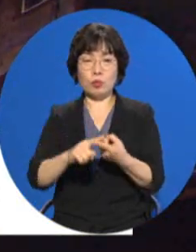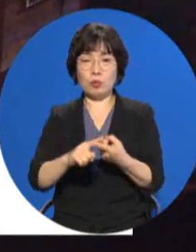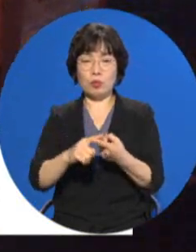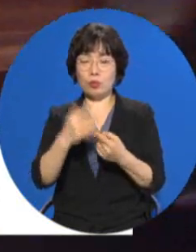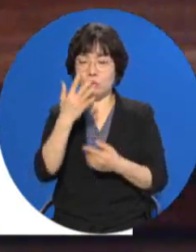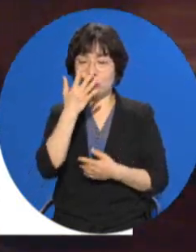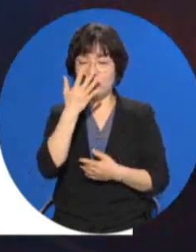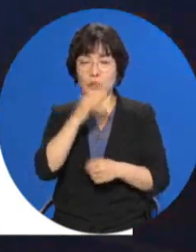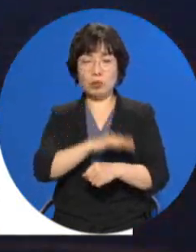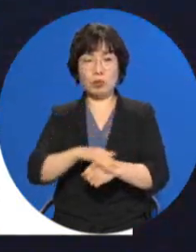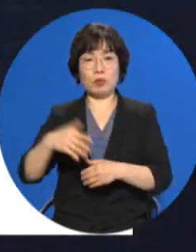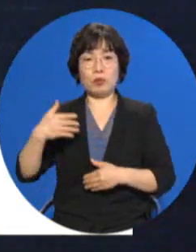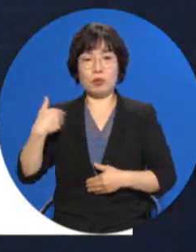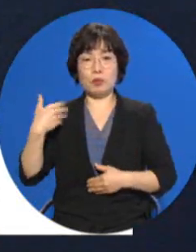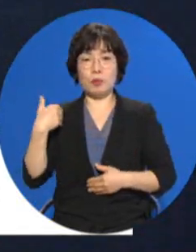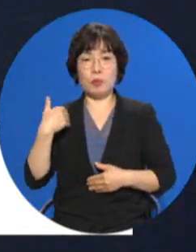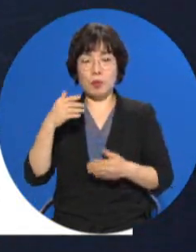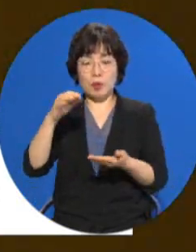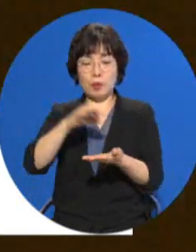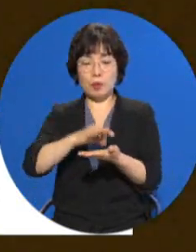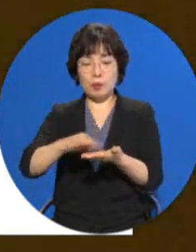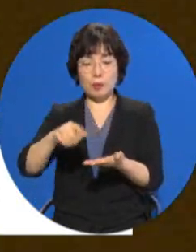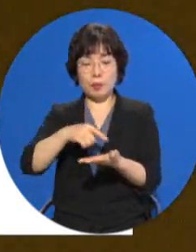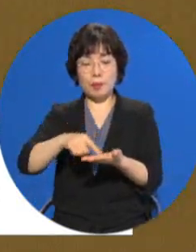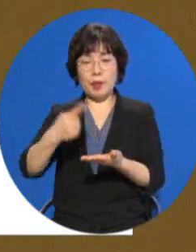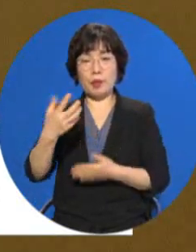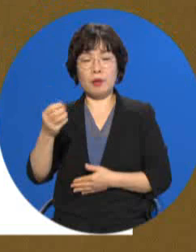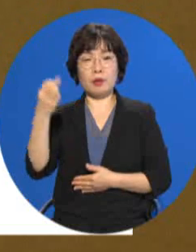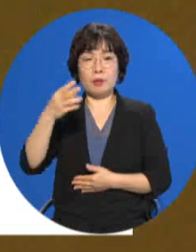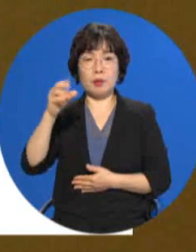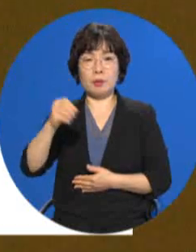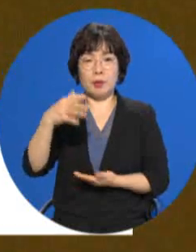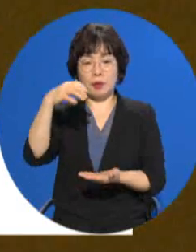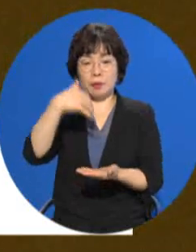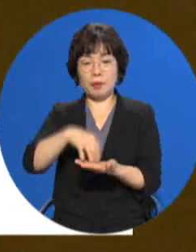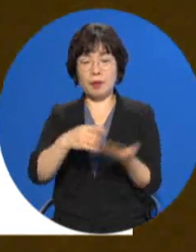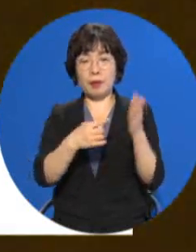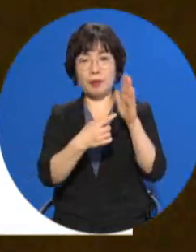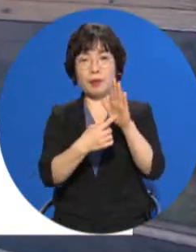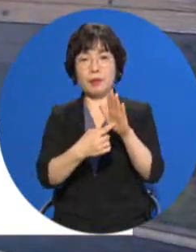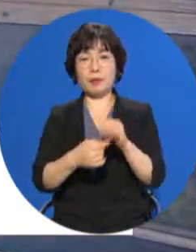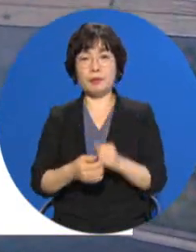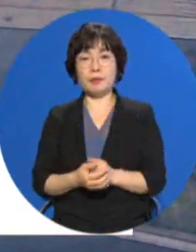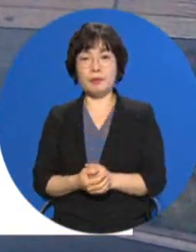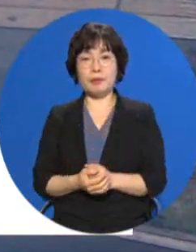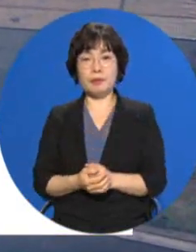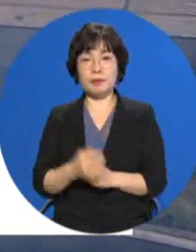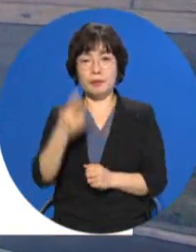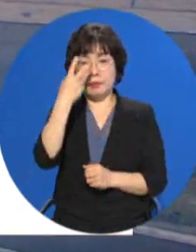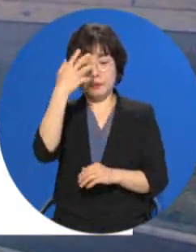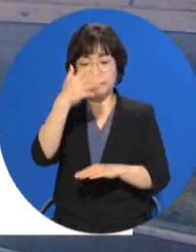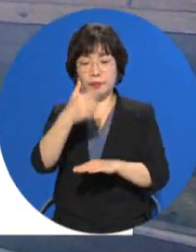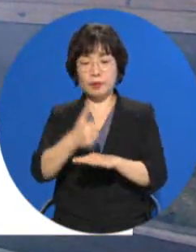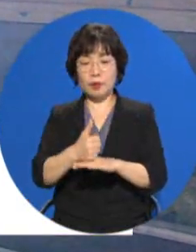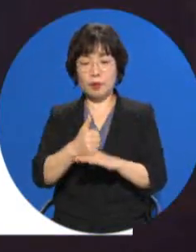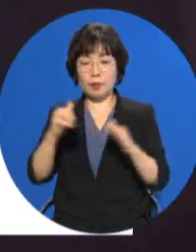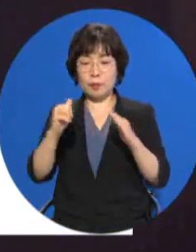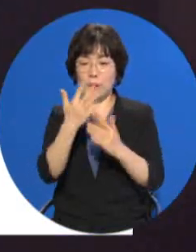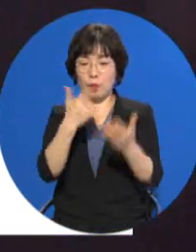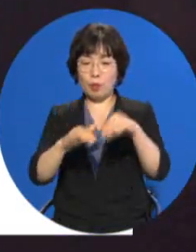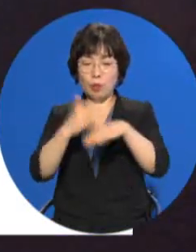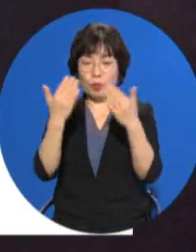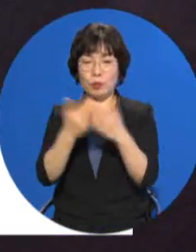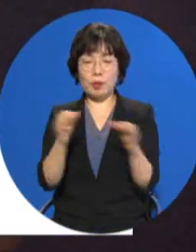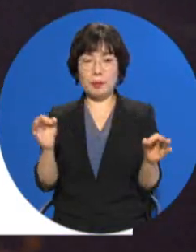원인 미상이 나왔으며 재산 피해는 1억 3천여만 원으로 집계됐다고 밝혔습니다. 경찰은 불이 난 펜션이